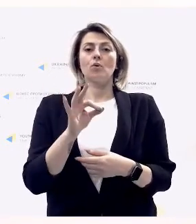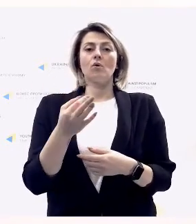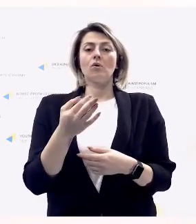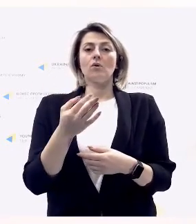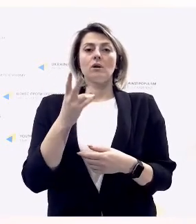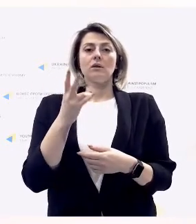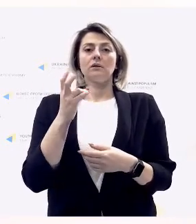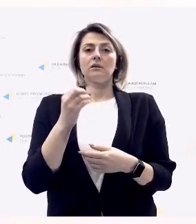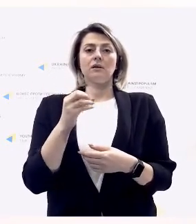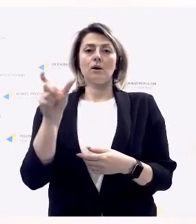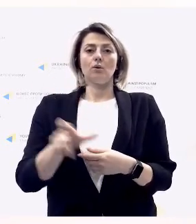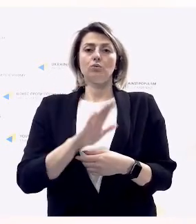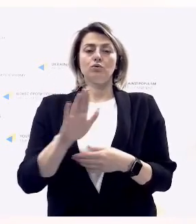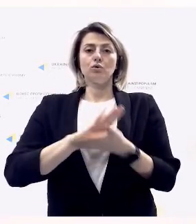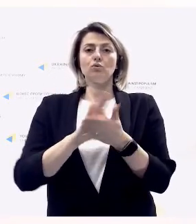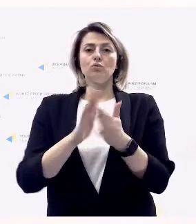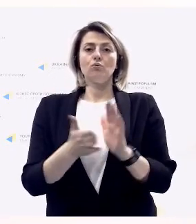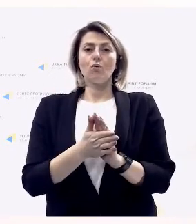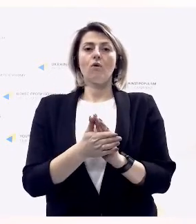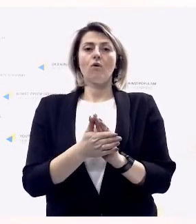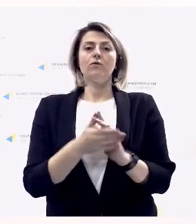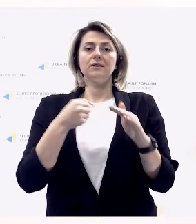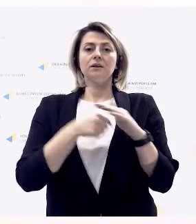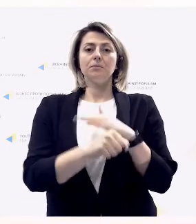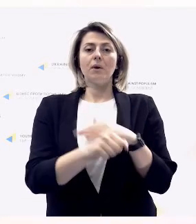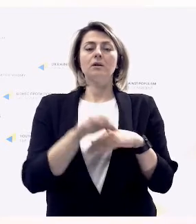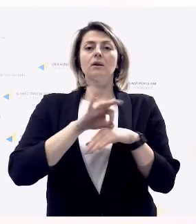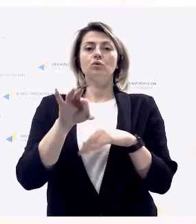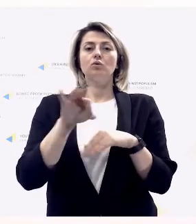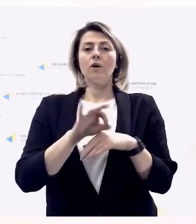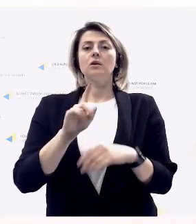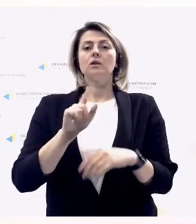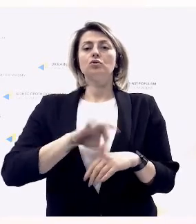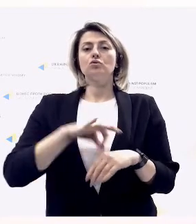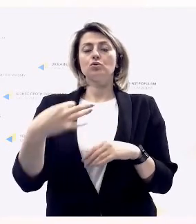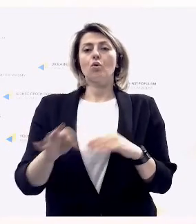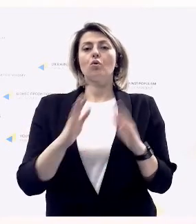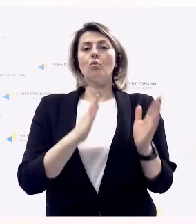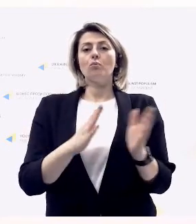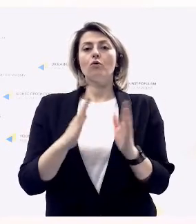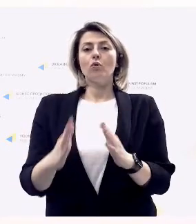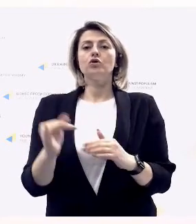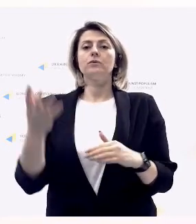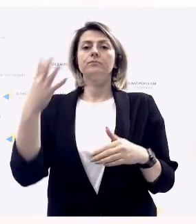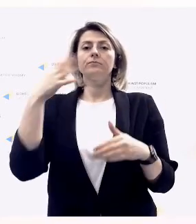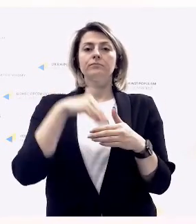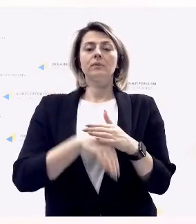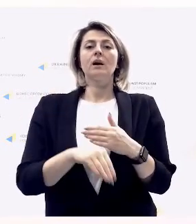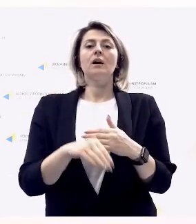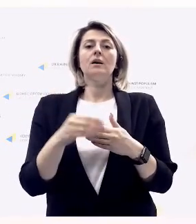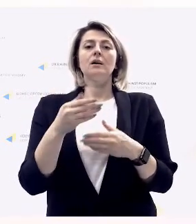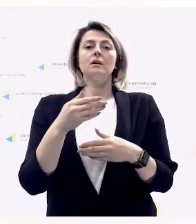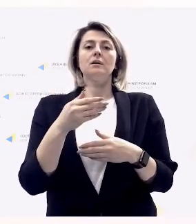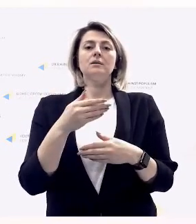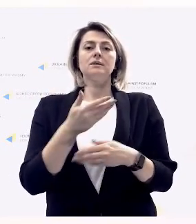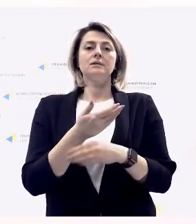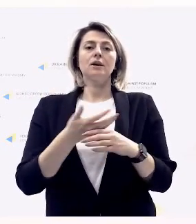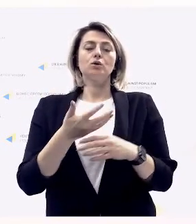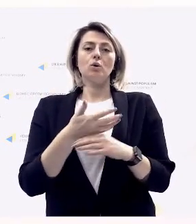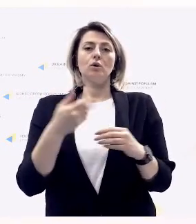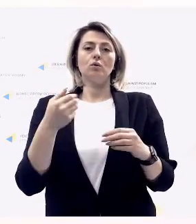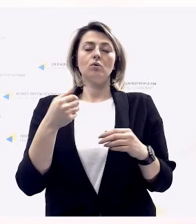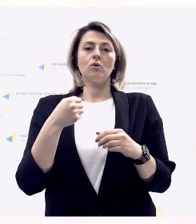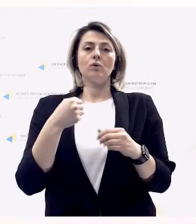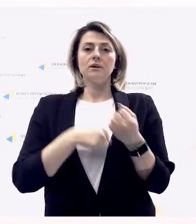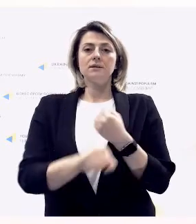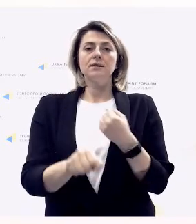тримання, катувань, жорстокого поводження, включаючи випадки сексуального насильства, загроз насильства